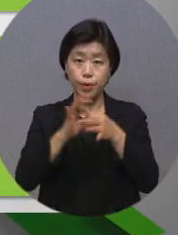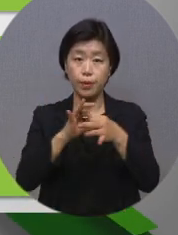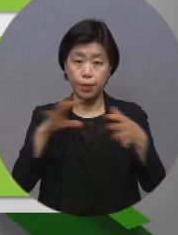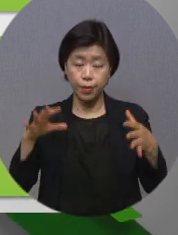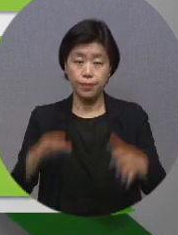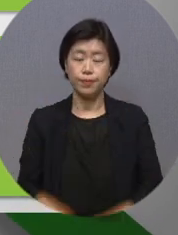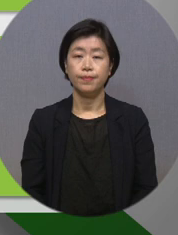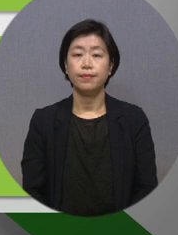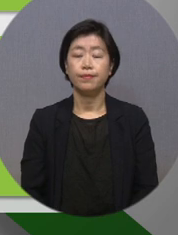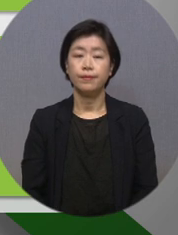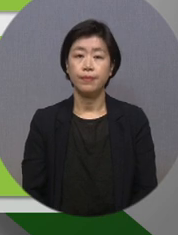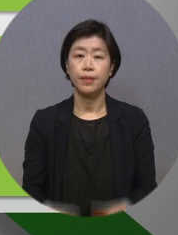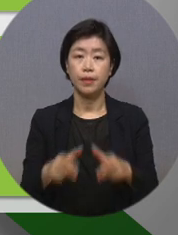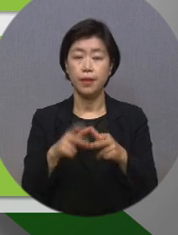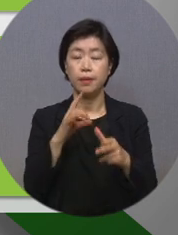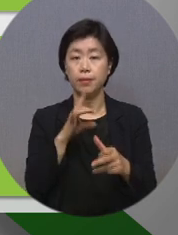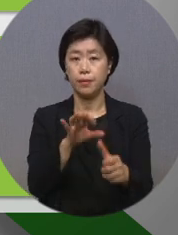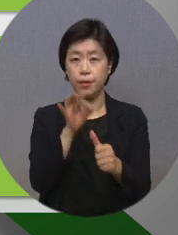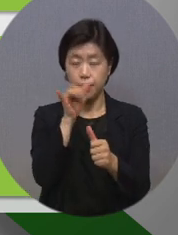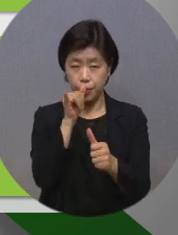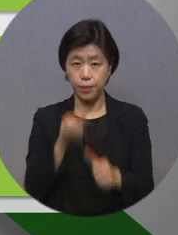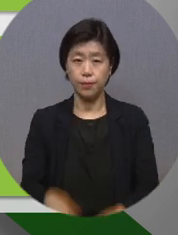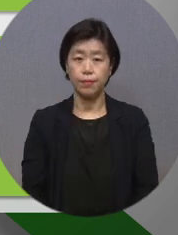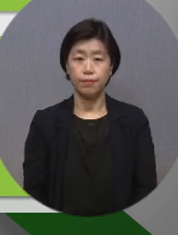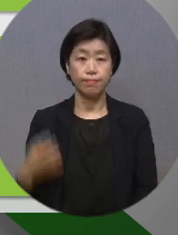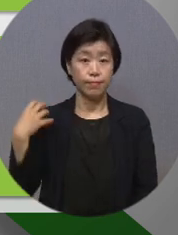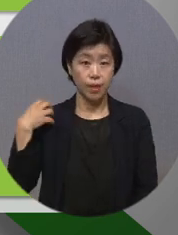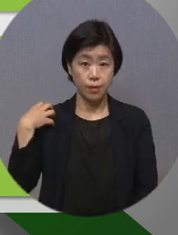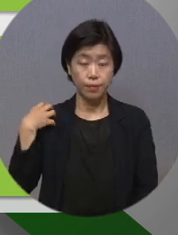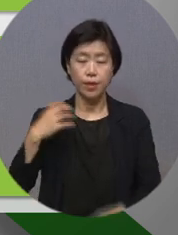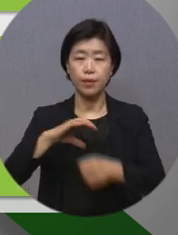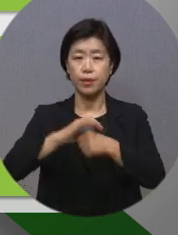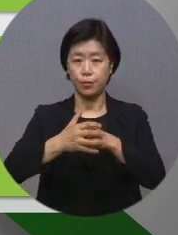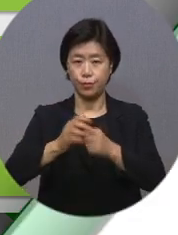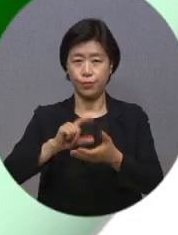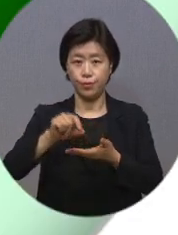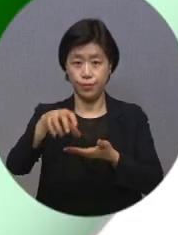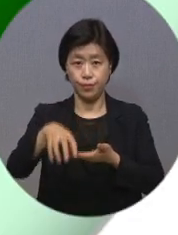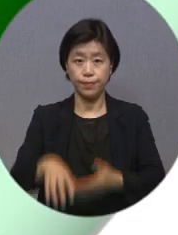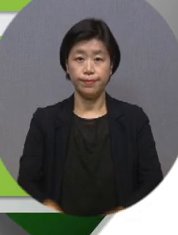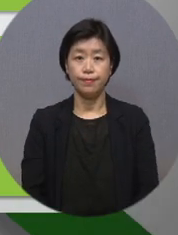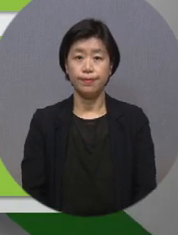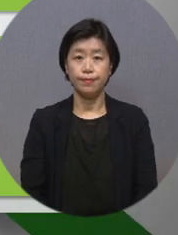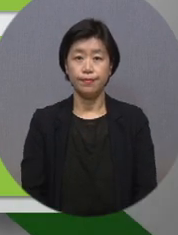채용합니다. 장애인만 채용하며 담당 지사는 대구지사입니다.